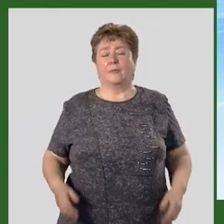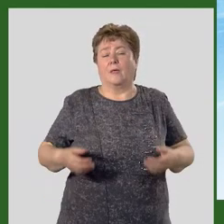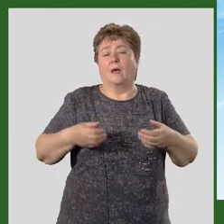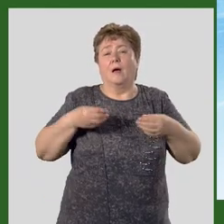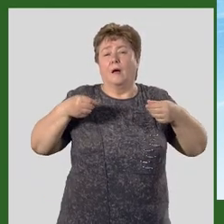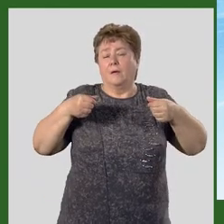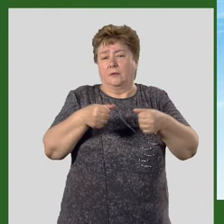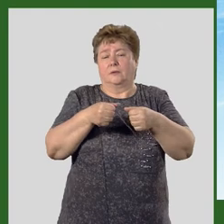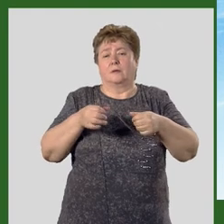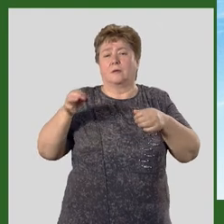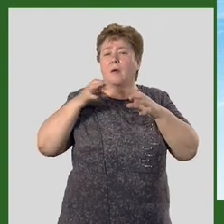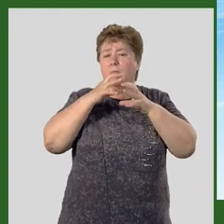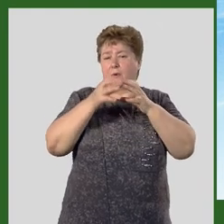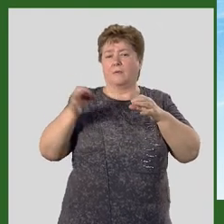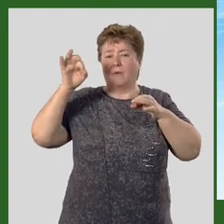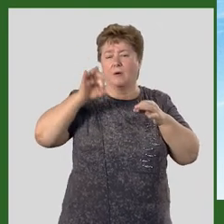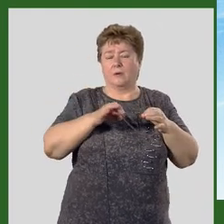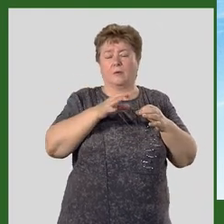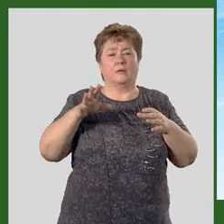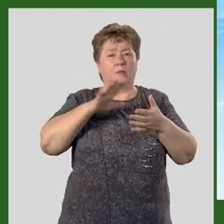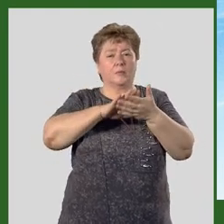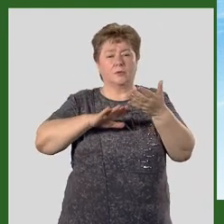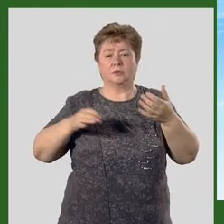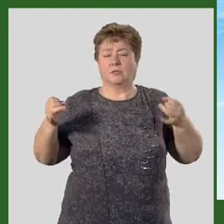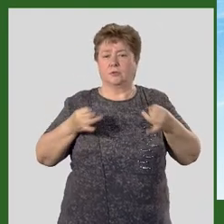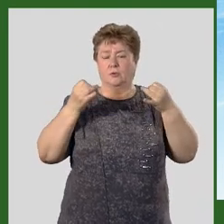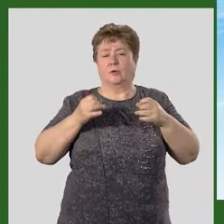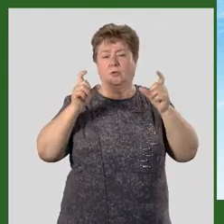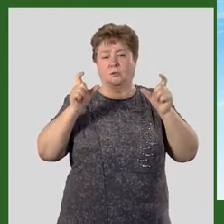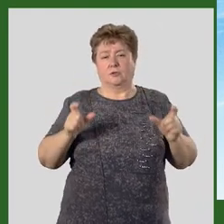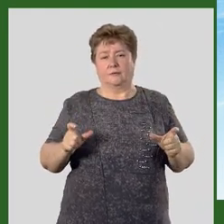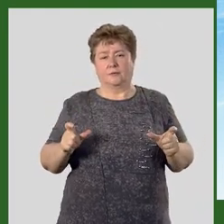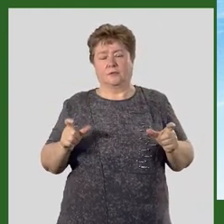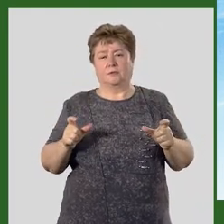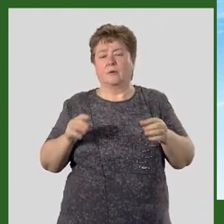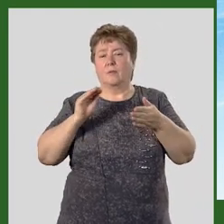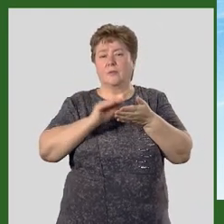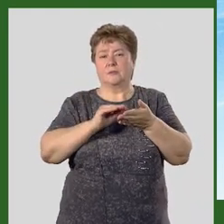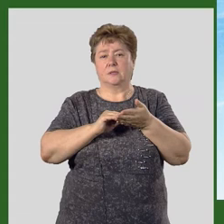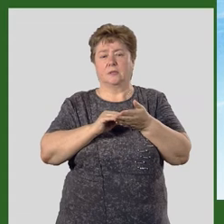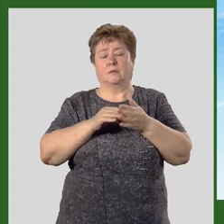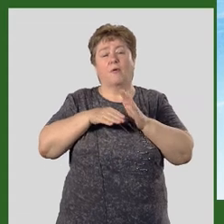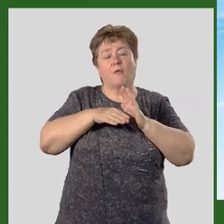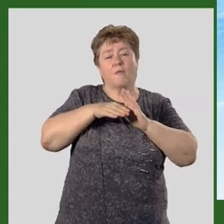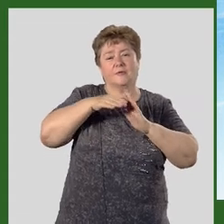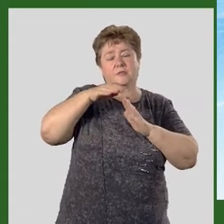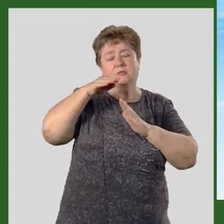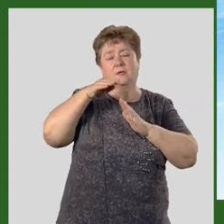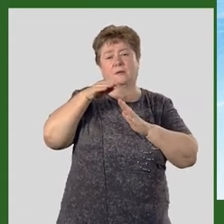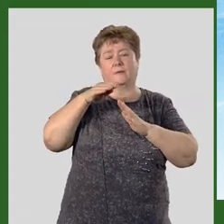Роль Мирового океана на протяжении истории человечества постоянно